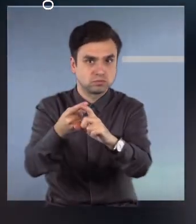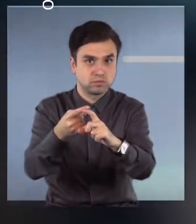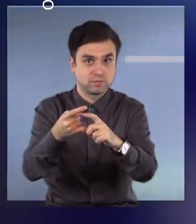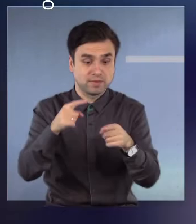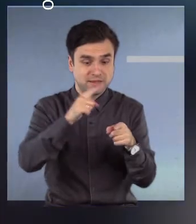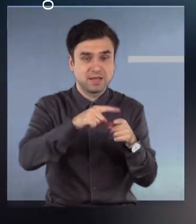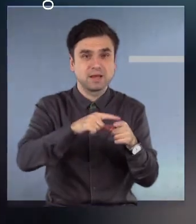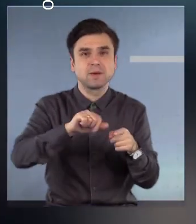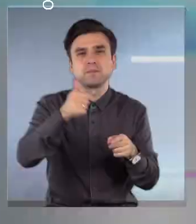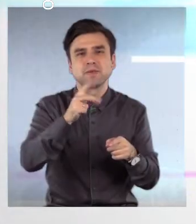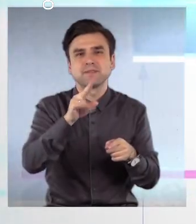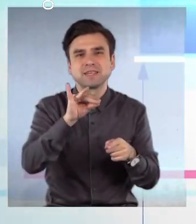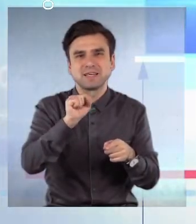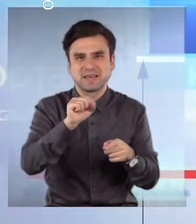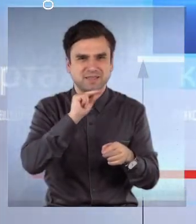та поліцейські.